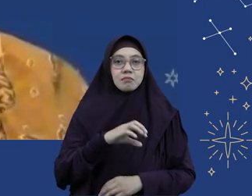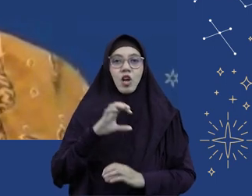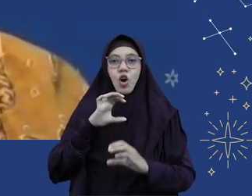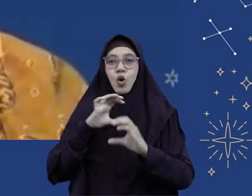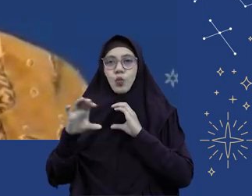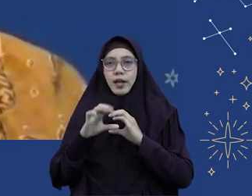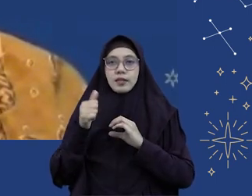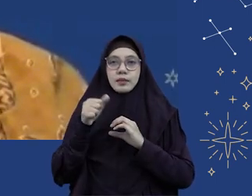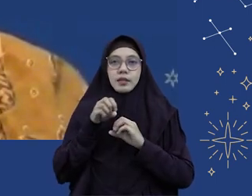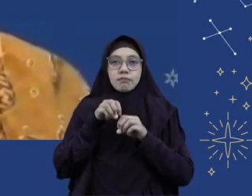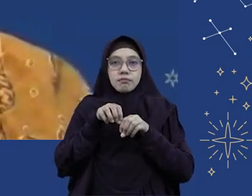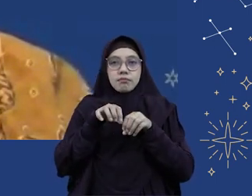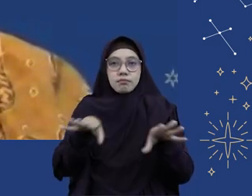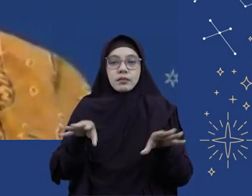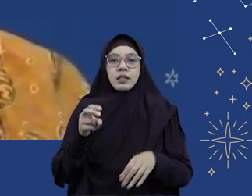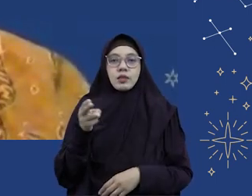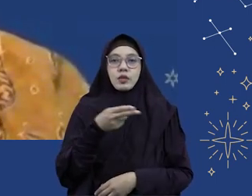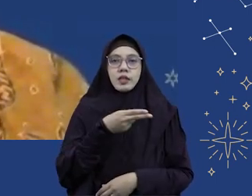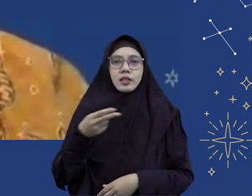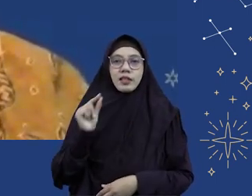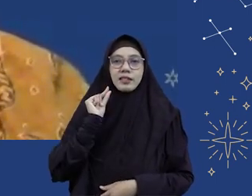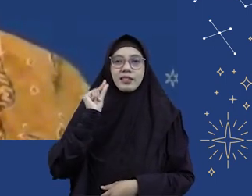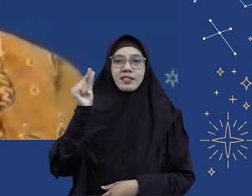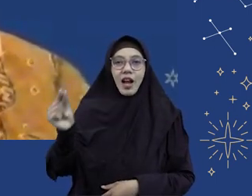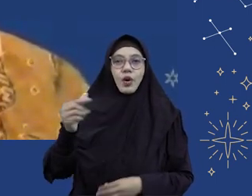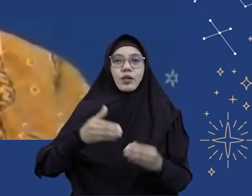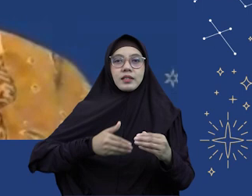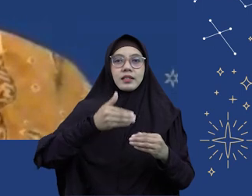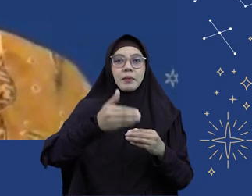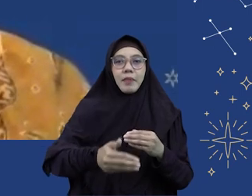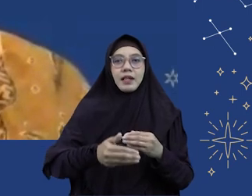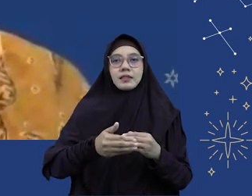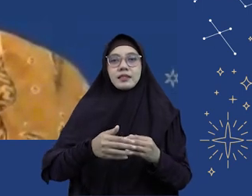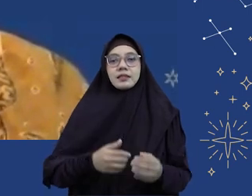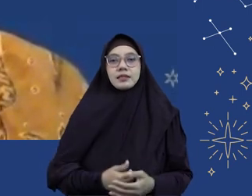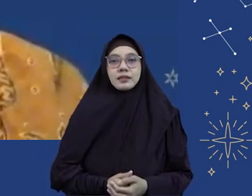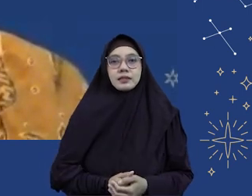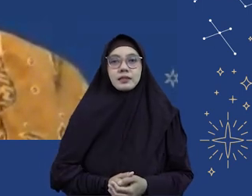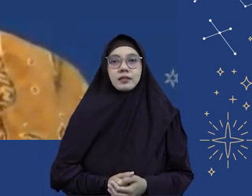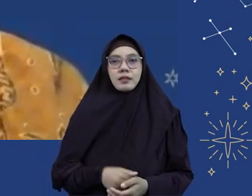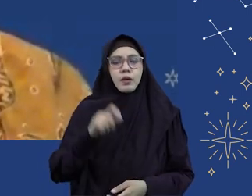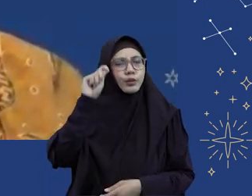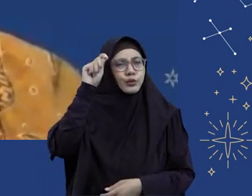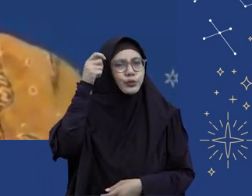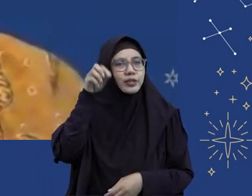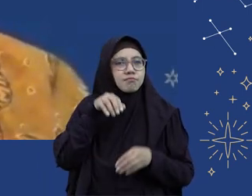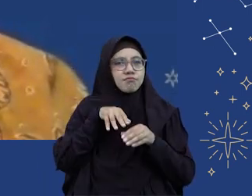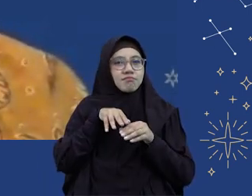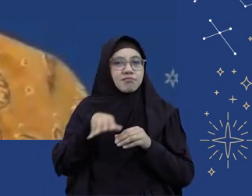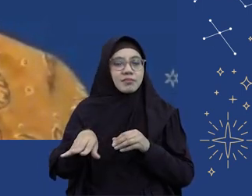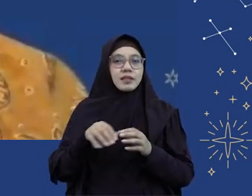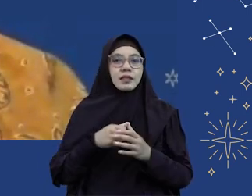menjangkau daerah-daerah yang terluar terdepan tertinggal yang sangat sulit untuk dijangkau dengan